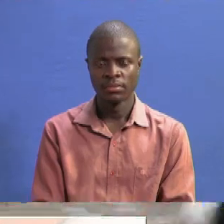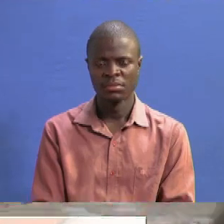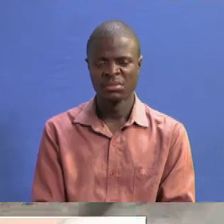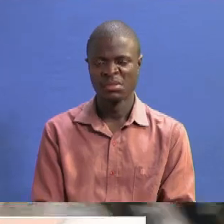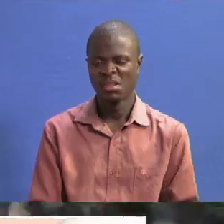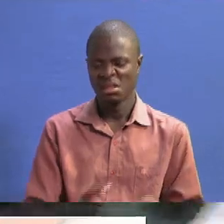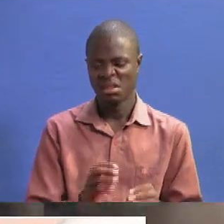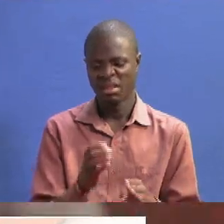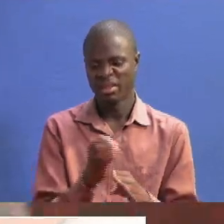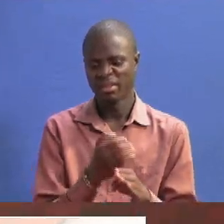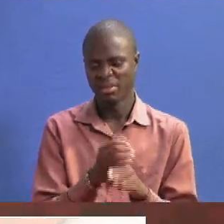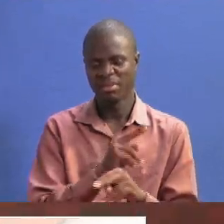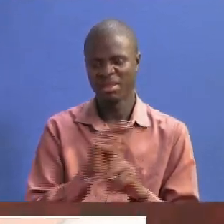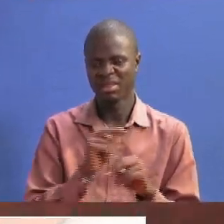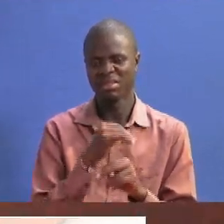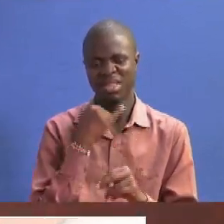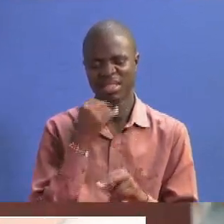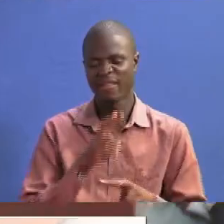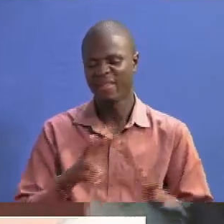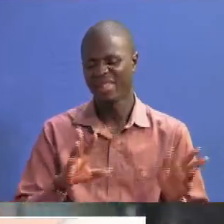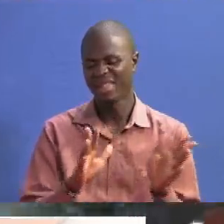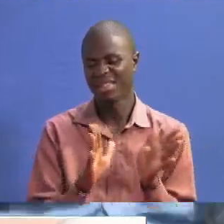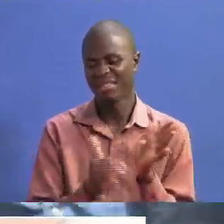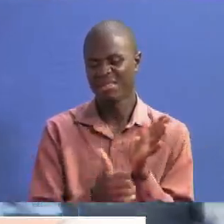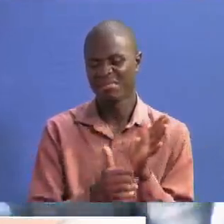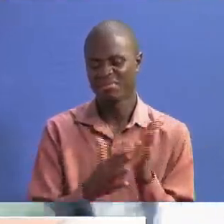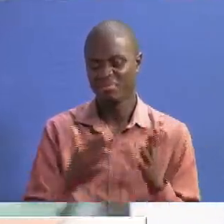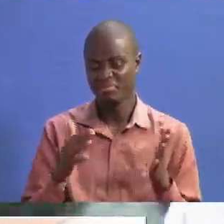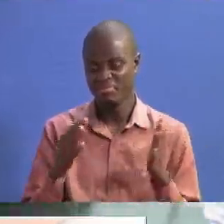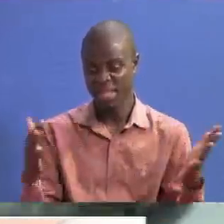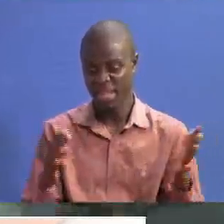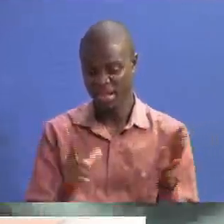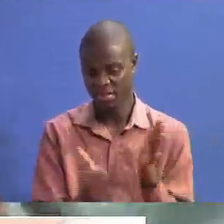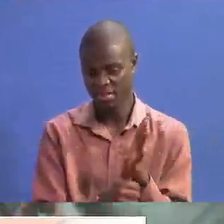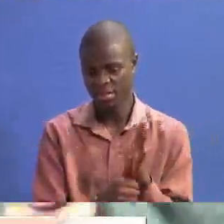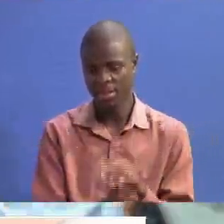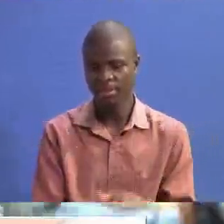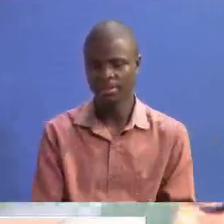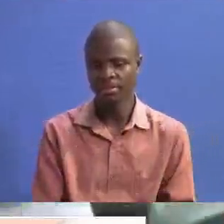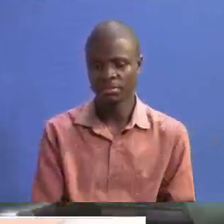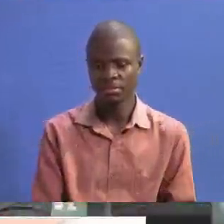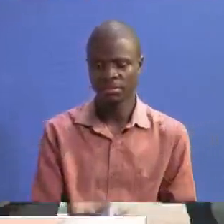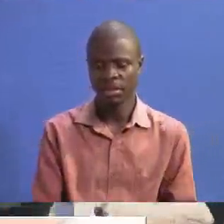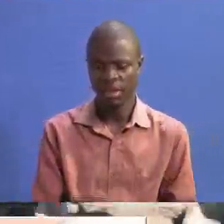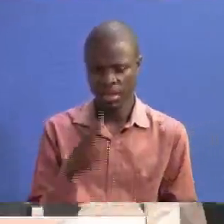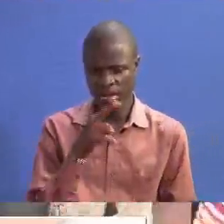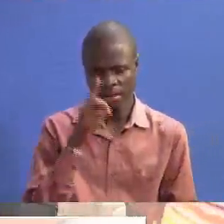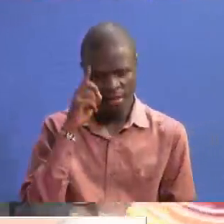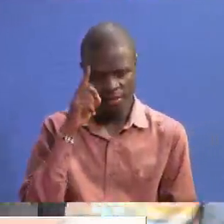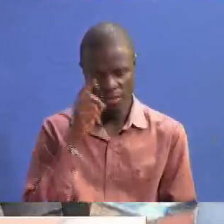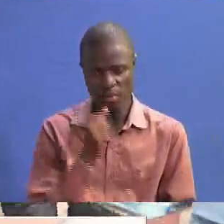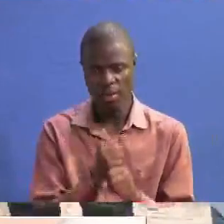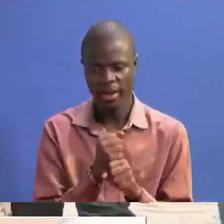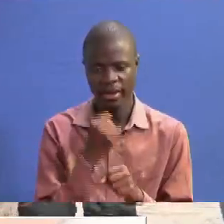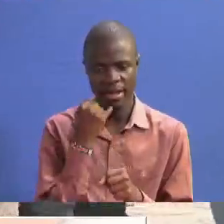Ukosefu wa ajira umekuwa changamoto kubwa nchini Kenya, vijana wengi wakiamini kuwa kupata kazi ni kazi. Hata hivyo, wapo